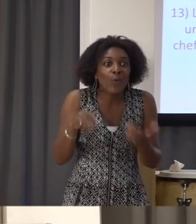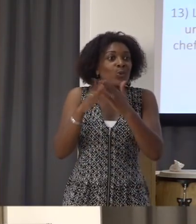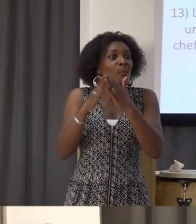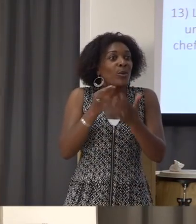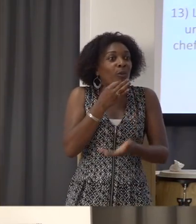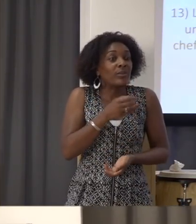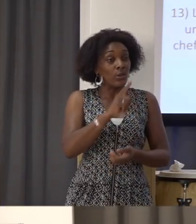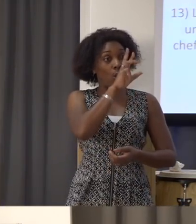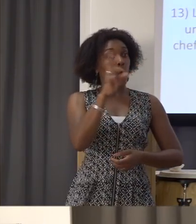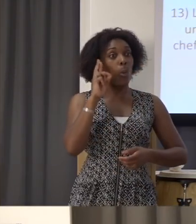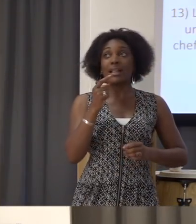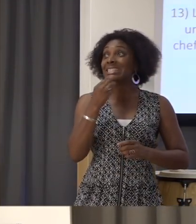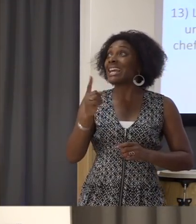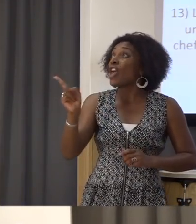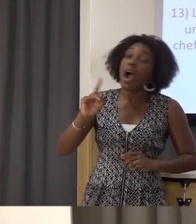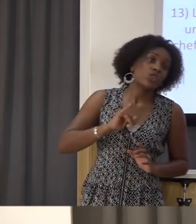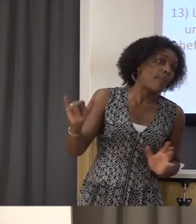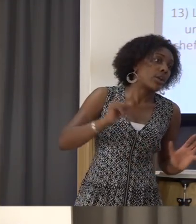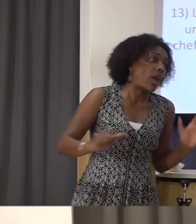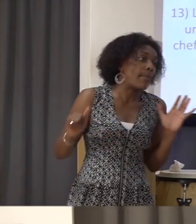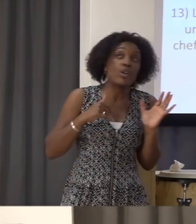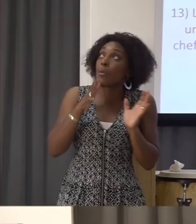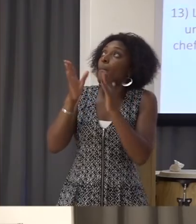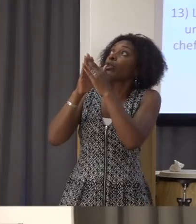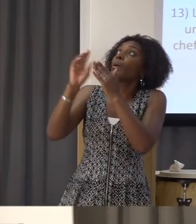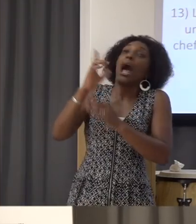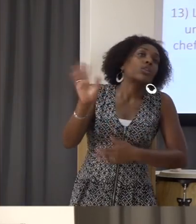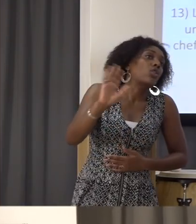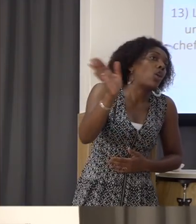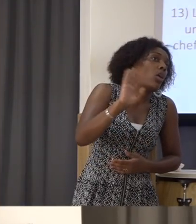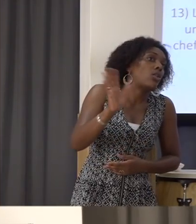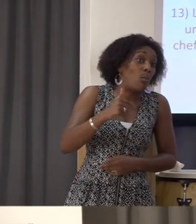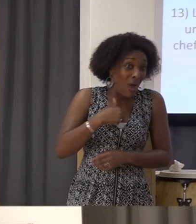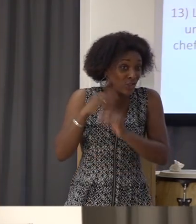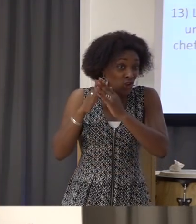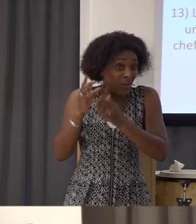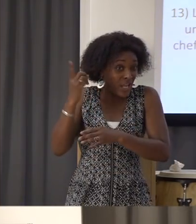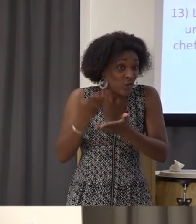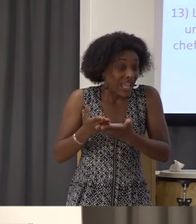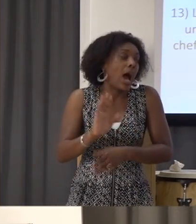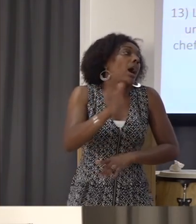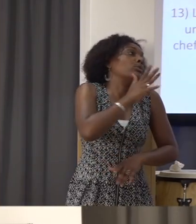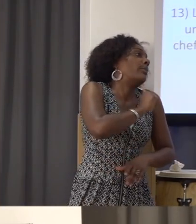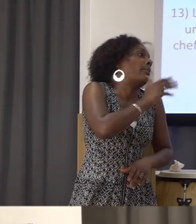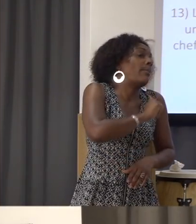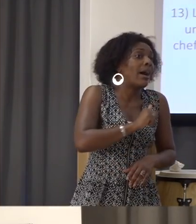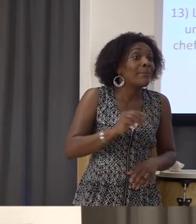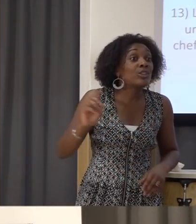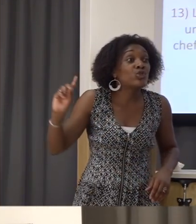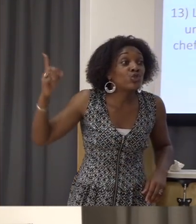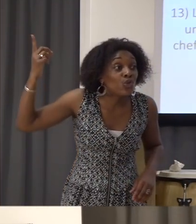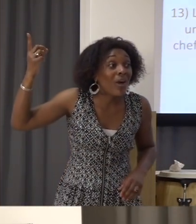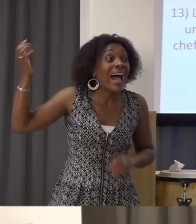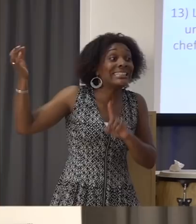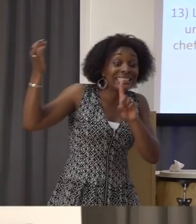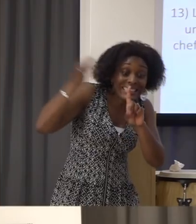Mais lui, il dit non, jamais, je ne veux pas faire ça. C'est de tenter Dieu. Oh, la parole est venue de Dieu. C'est